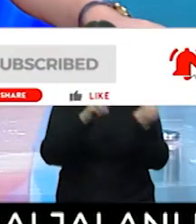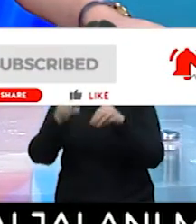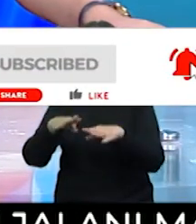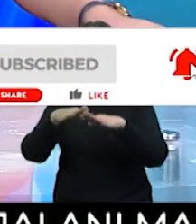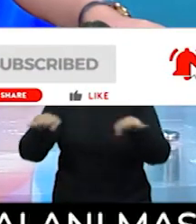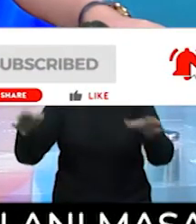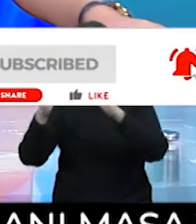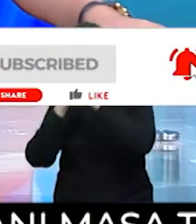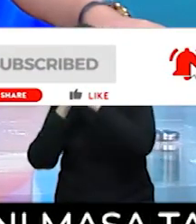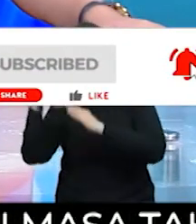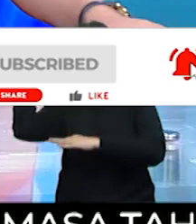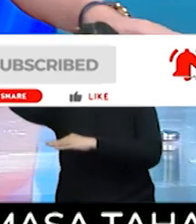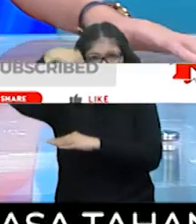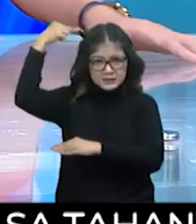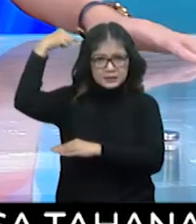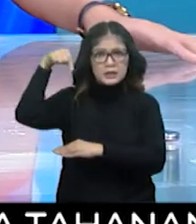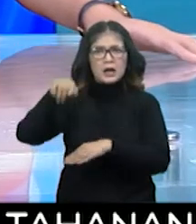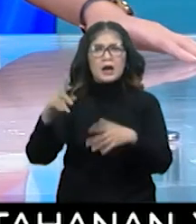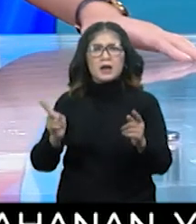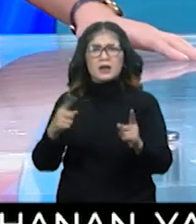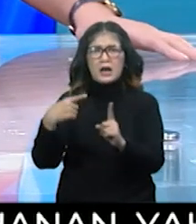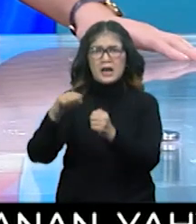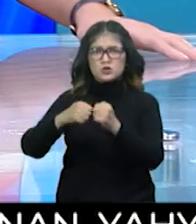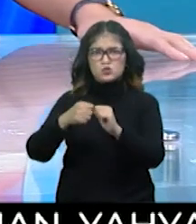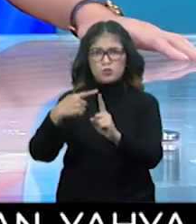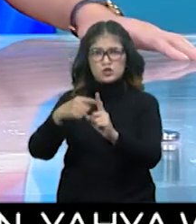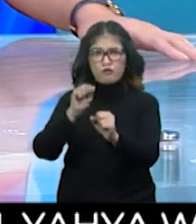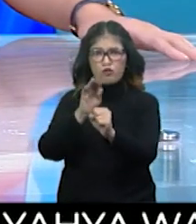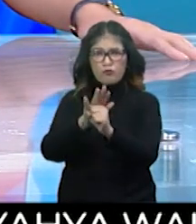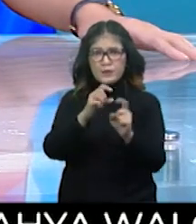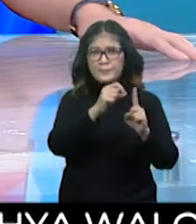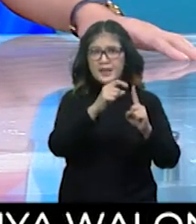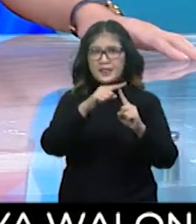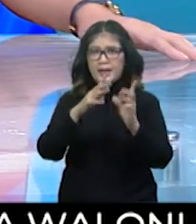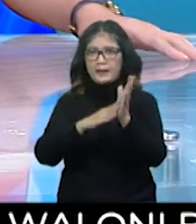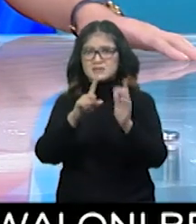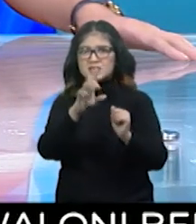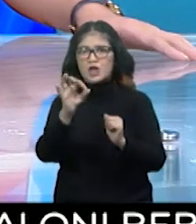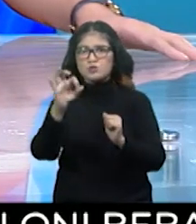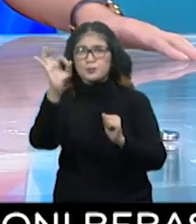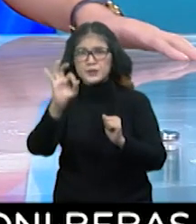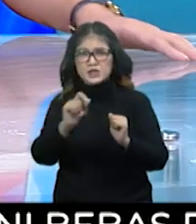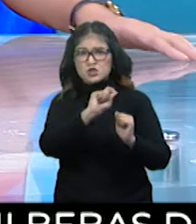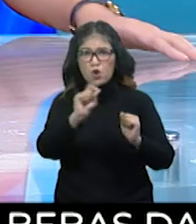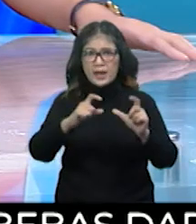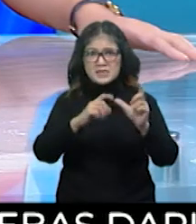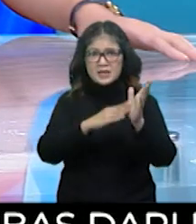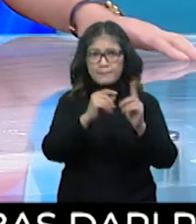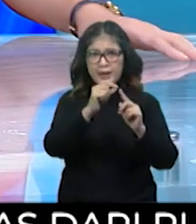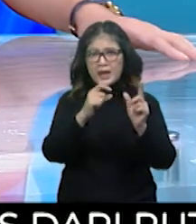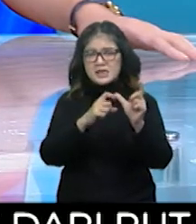haji. Akibat banyaknya kasus positif COVID-19, PTM 100% di SMP dan SMA tersebut terpaksa